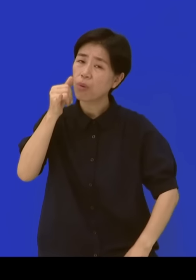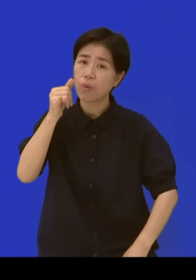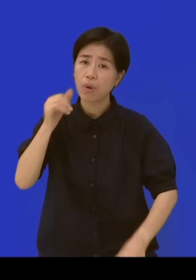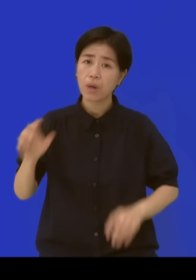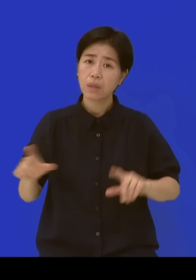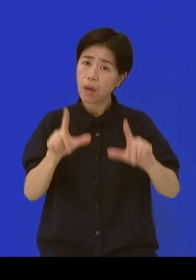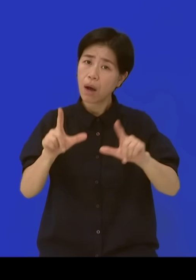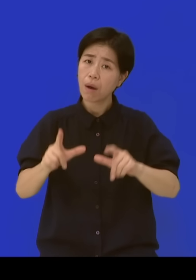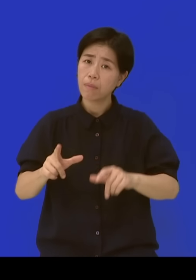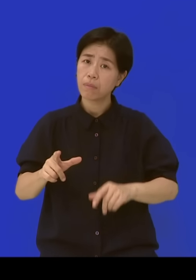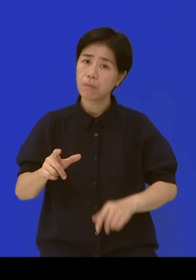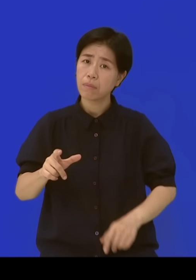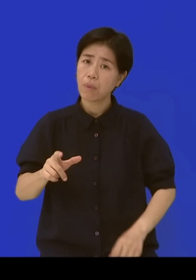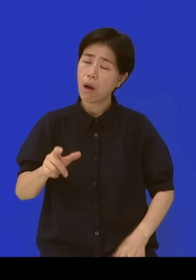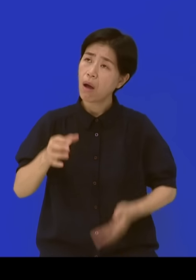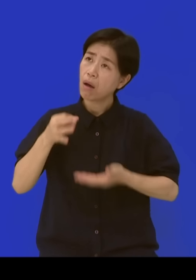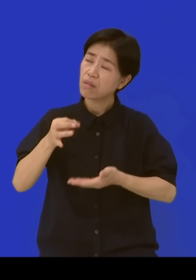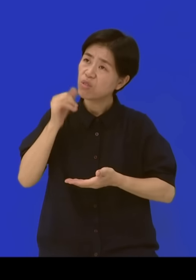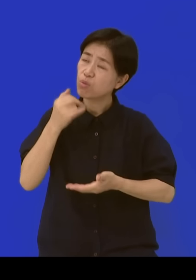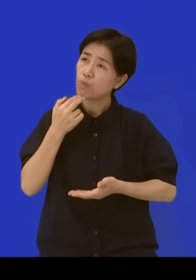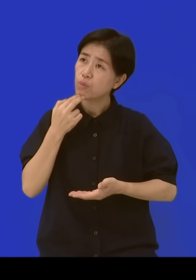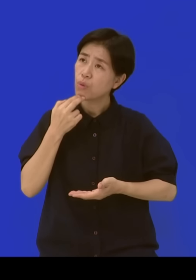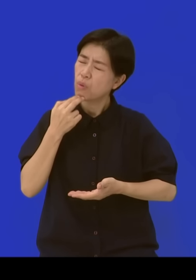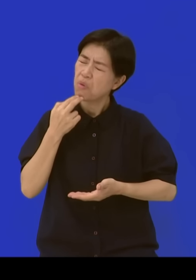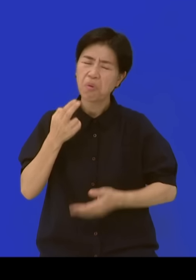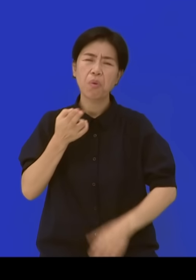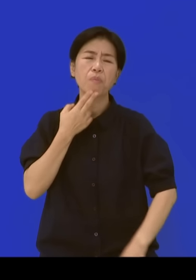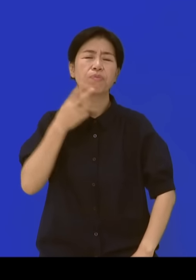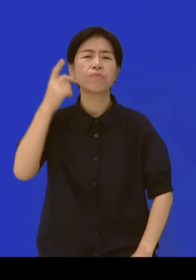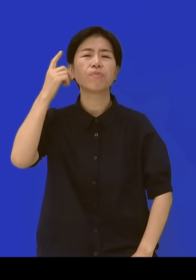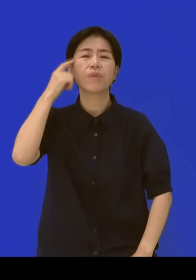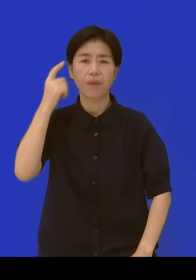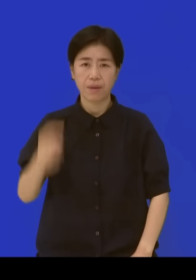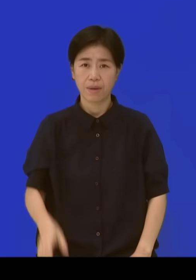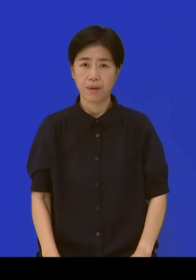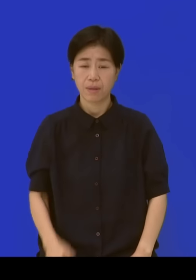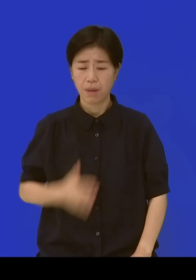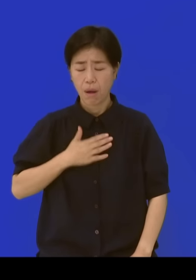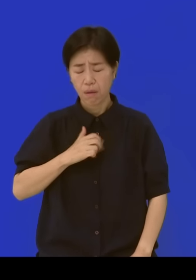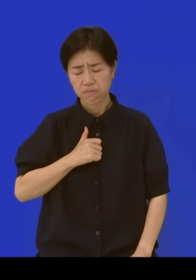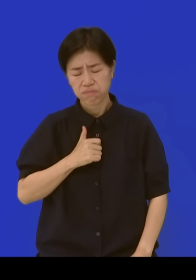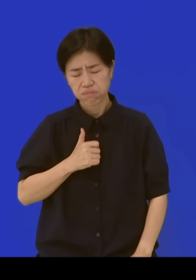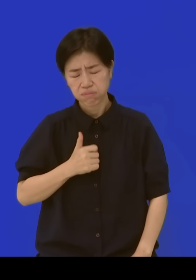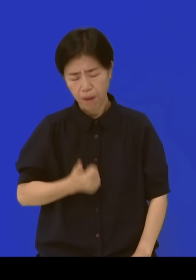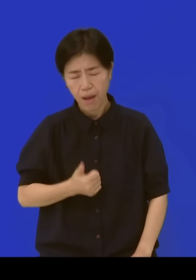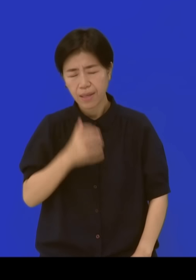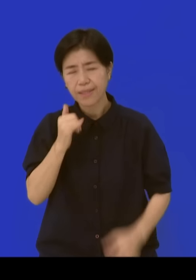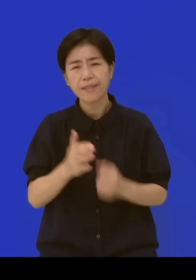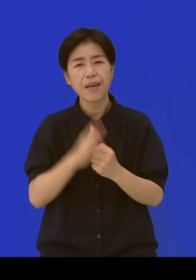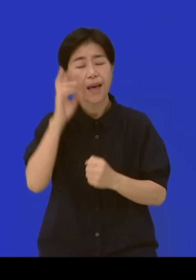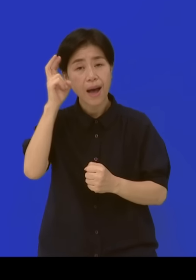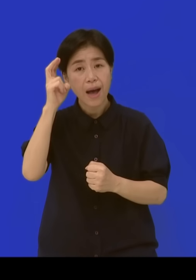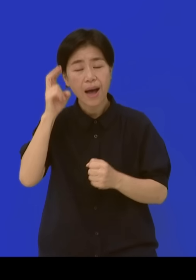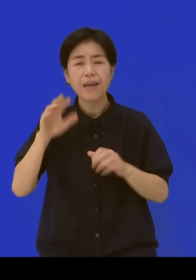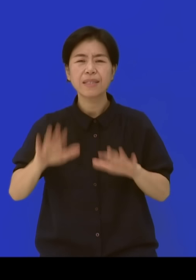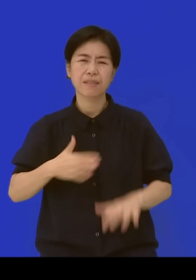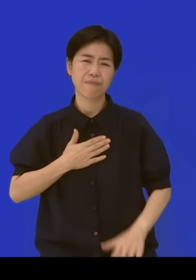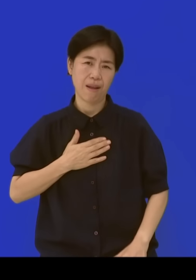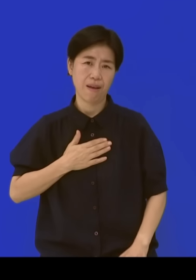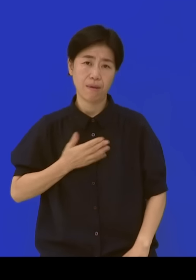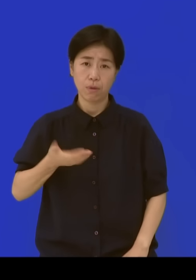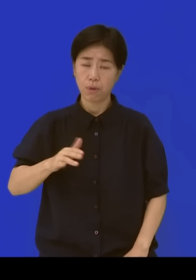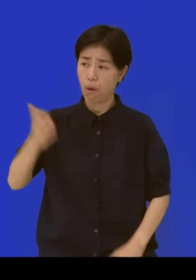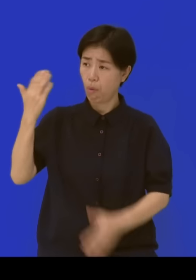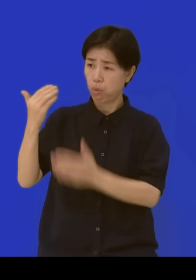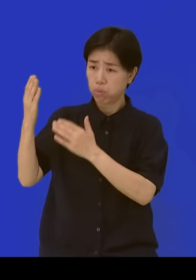가치 있는 사람이라고 생각을 못했던 것 같습니다. 자존감이 낮아서 일어날 수 있는 일이라고 지금은 이해가 되는데요. 네. 그때는 제가 왜